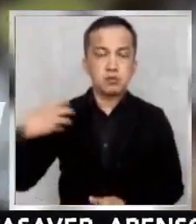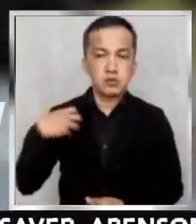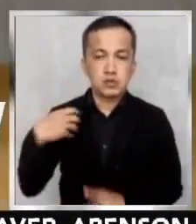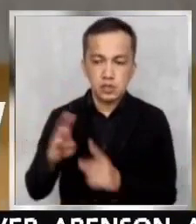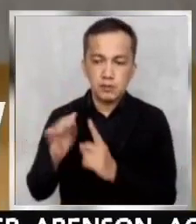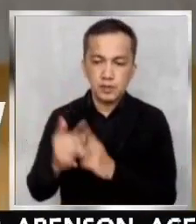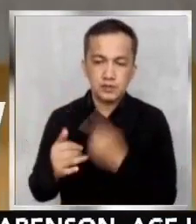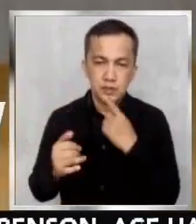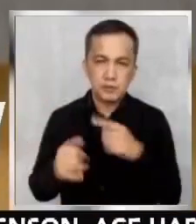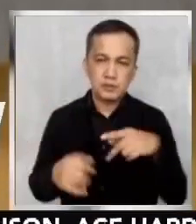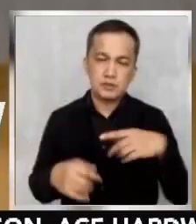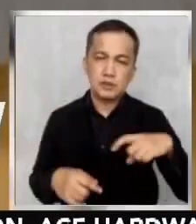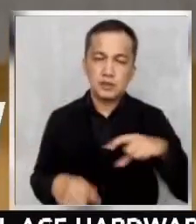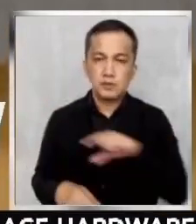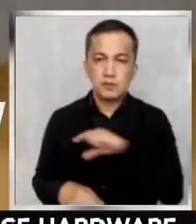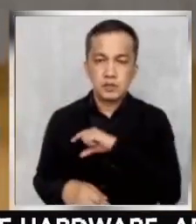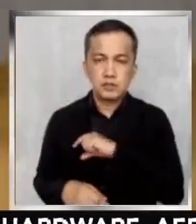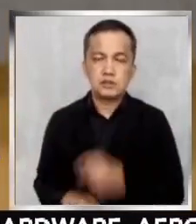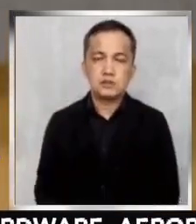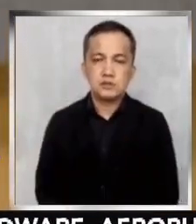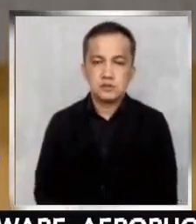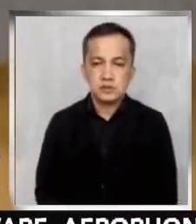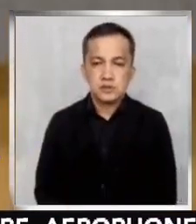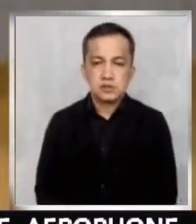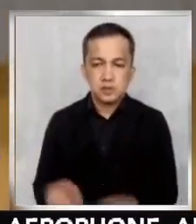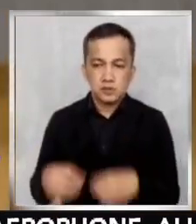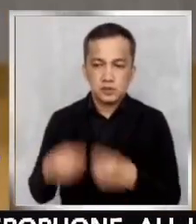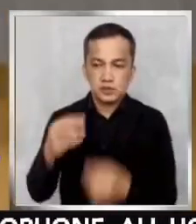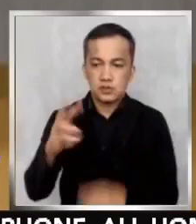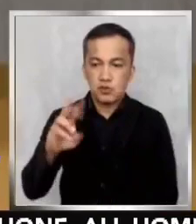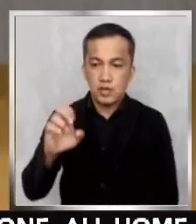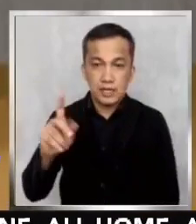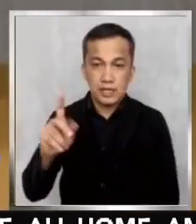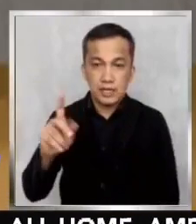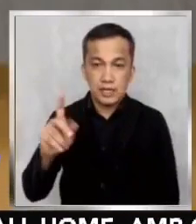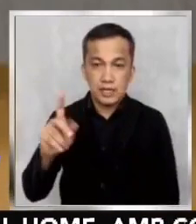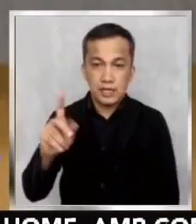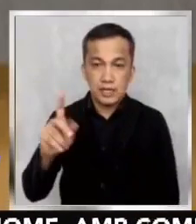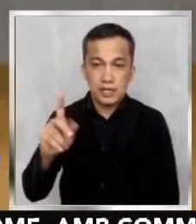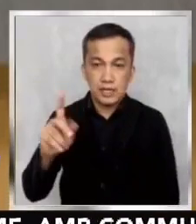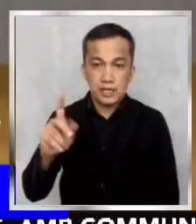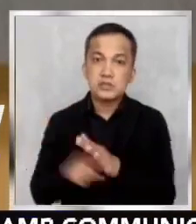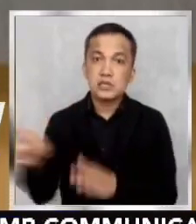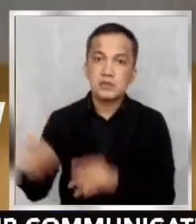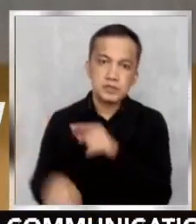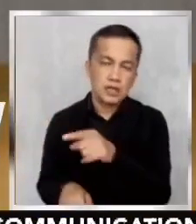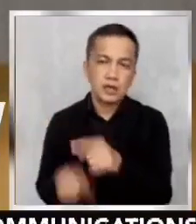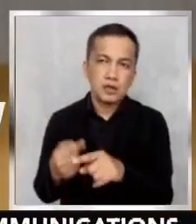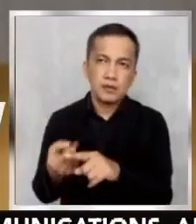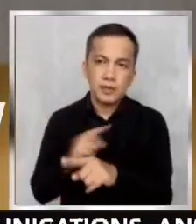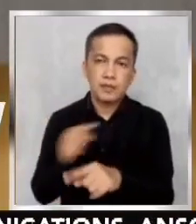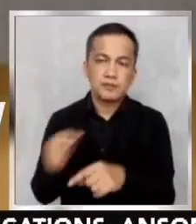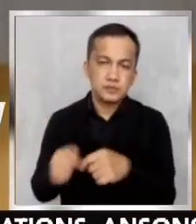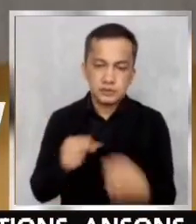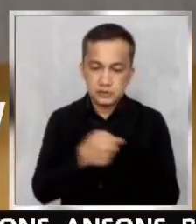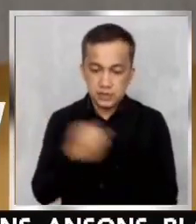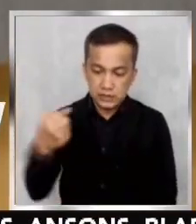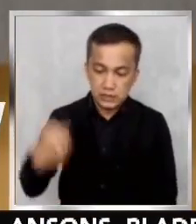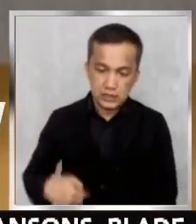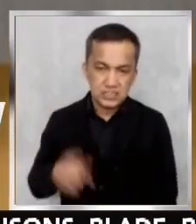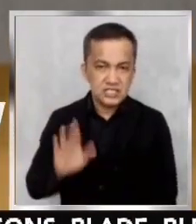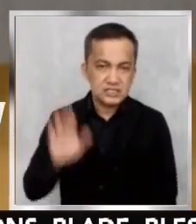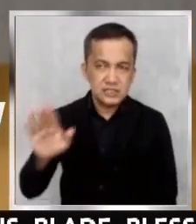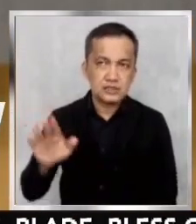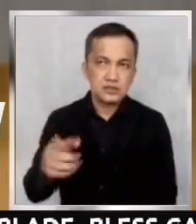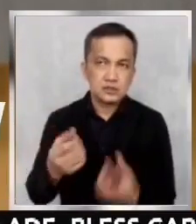PNP. Na-issuehan siya ng warrant of detention at lumalabas siya ay escapee from China at siya ay engaged in